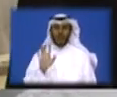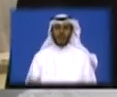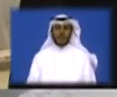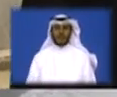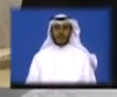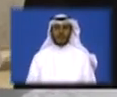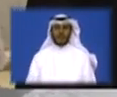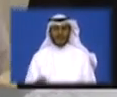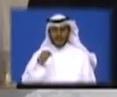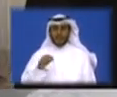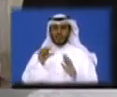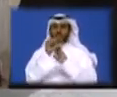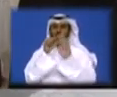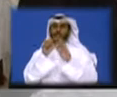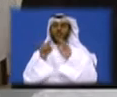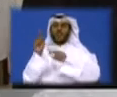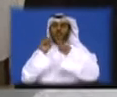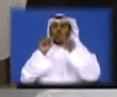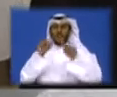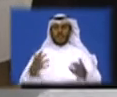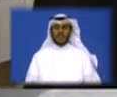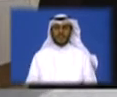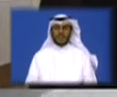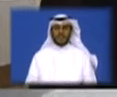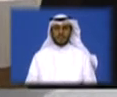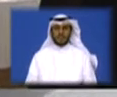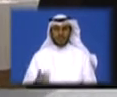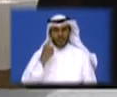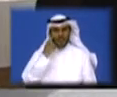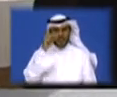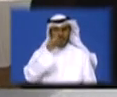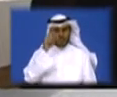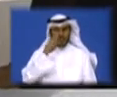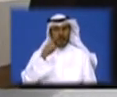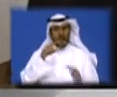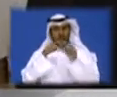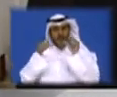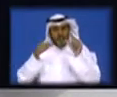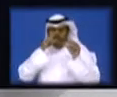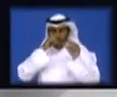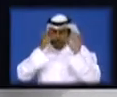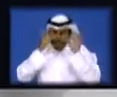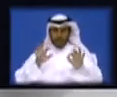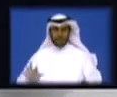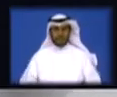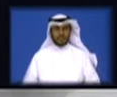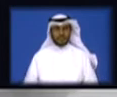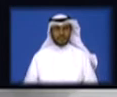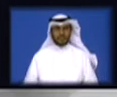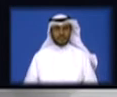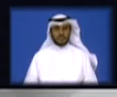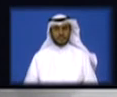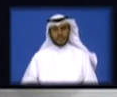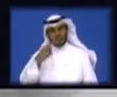سيتم مناقشة يعني هذا المحور، الحاجة إلى تصميم معايير خليجية للحوكمة. سؤال